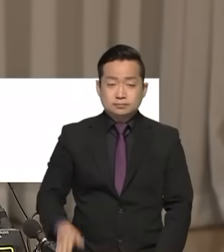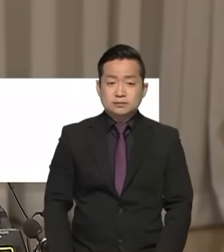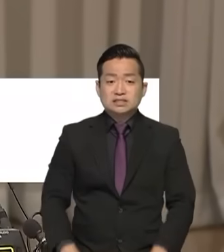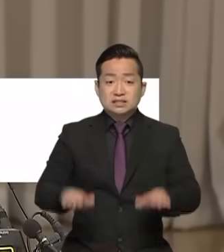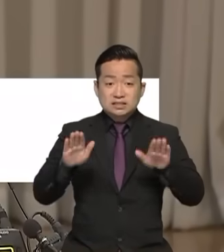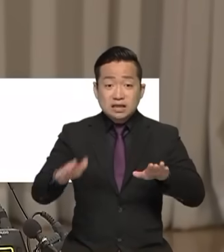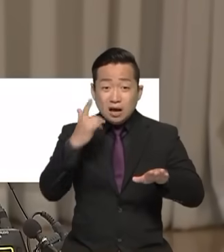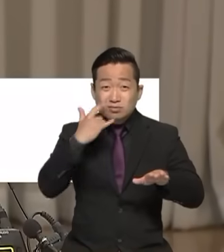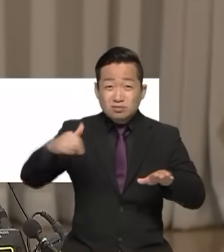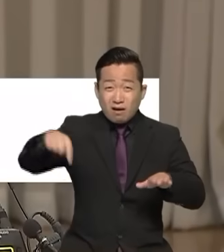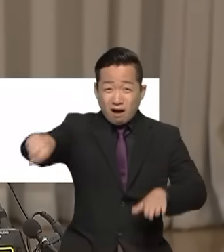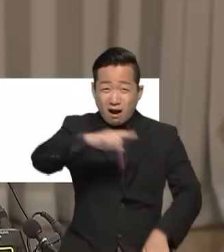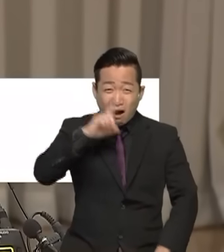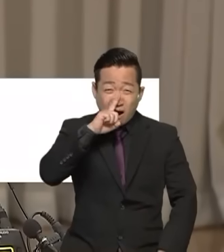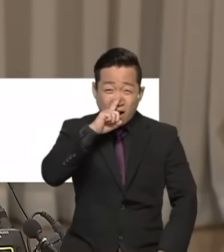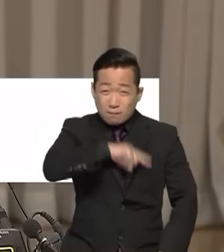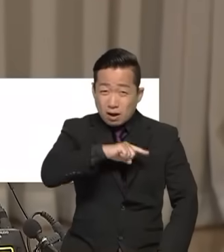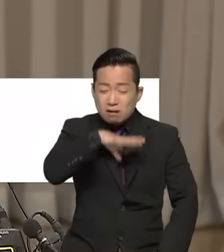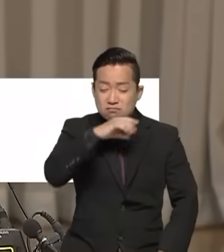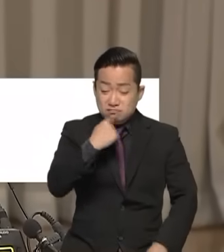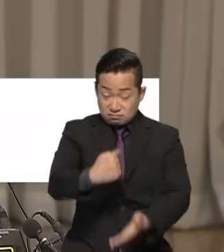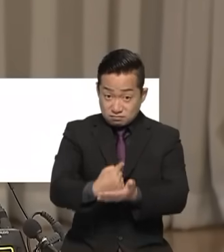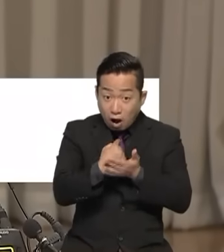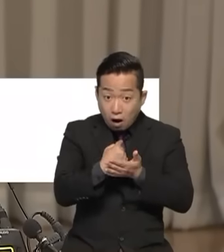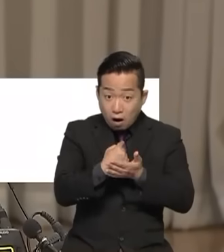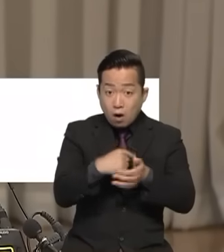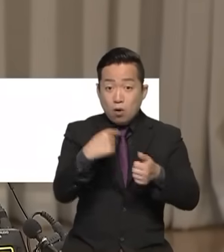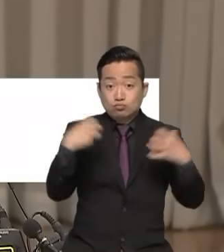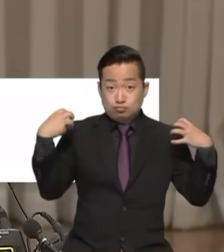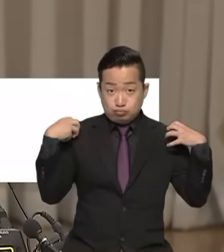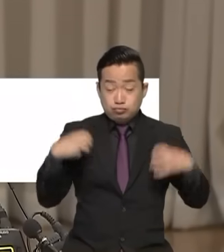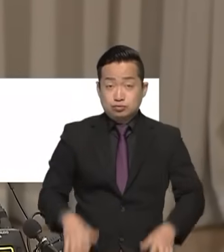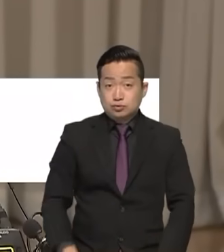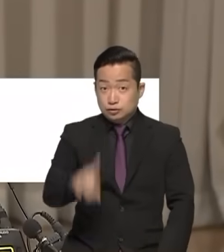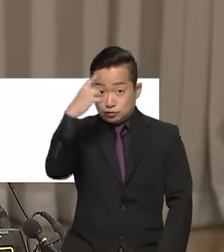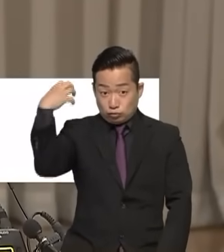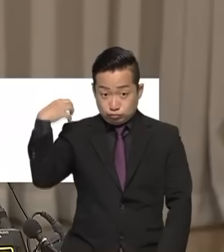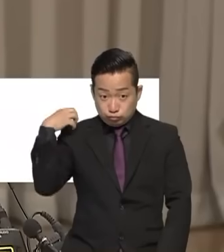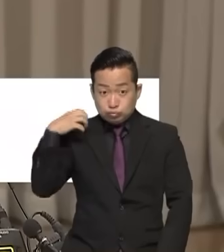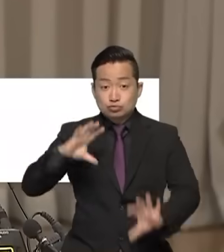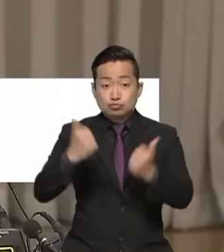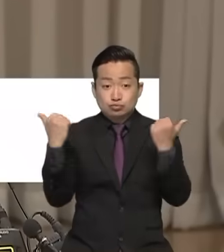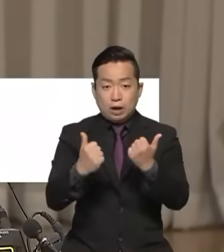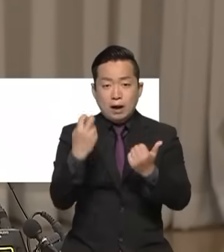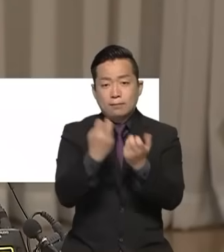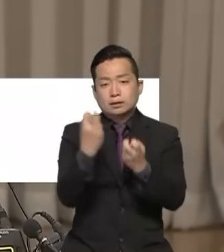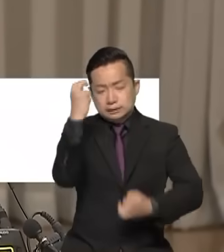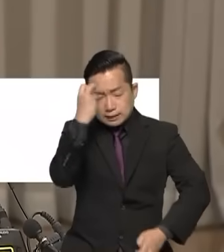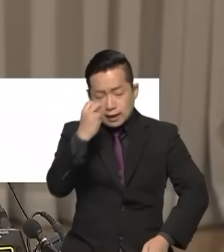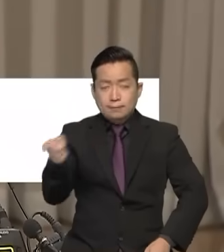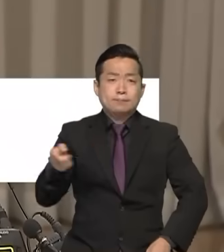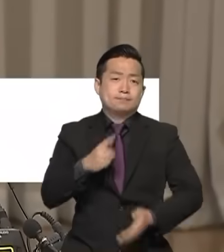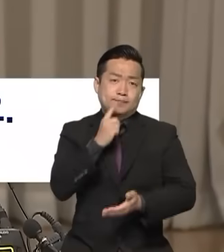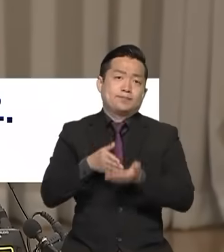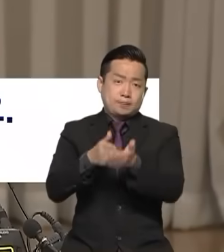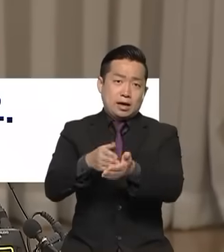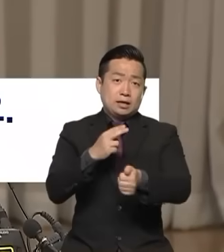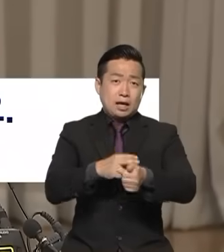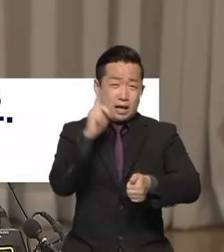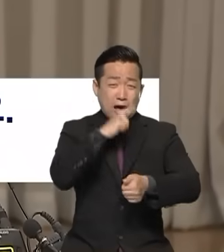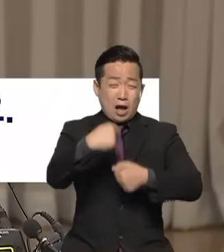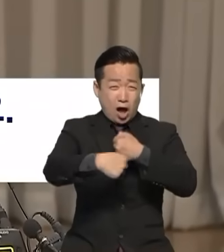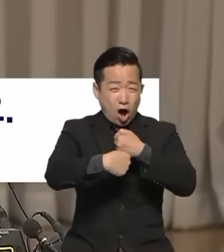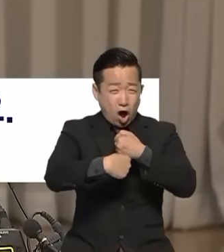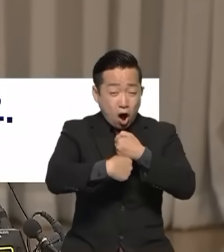학부모의 대해서 교육부와 정부는 국회는 방법을 찾아 주십시오 그래서 우리 선생님들이 악의적인